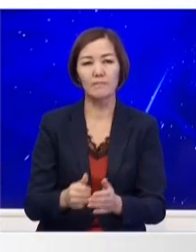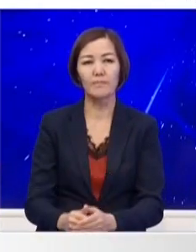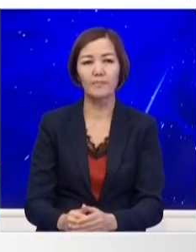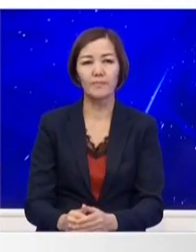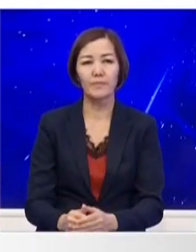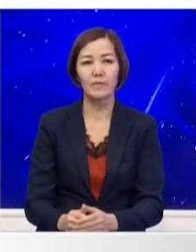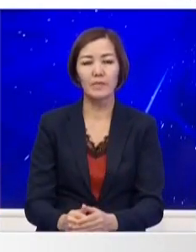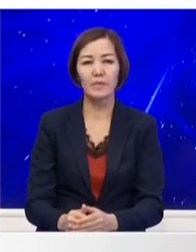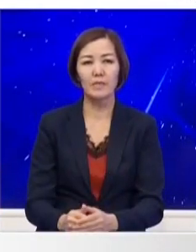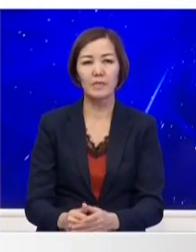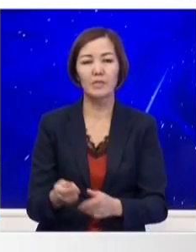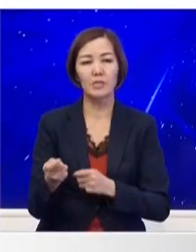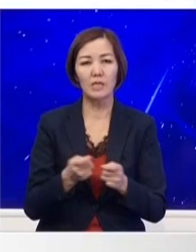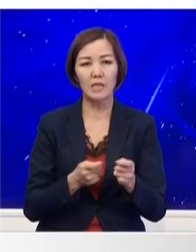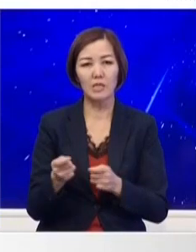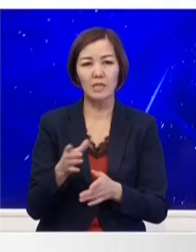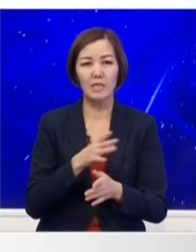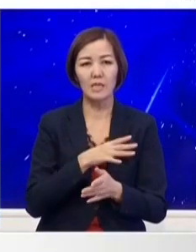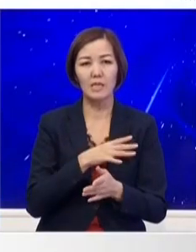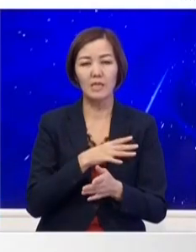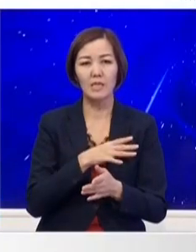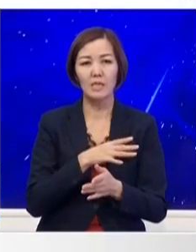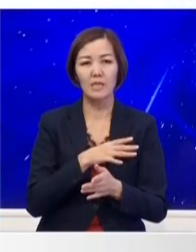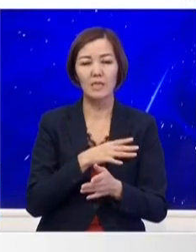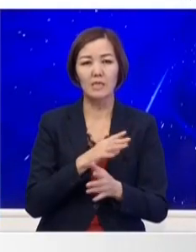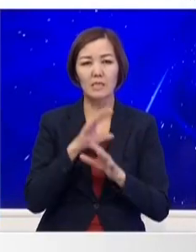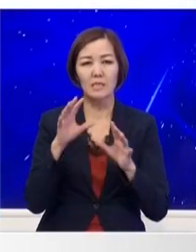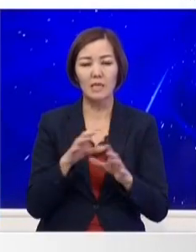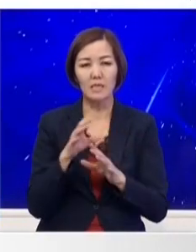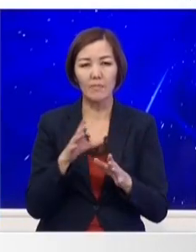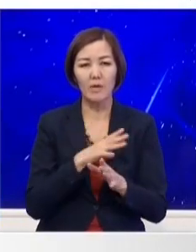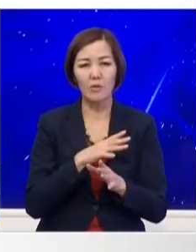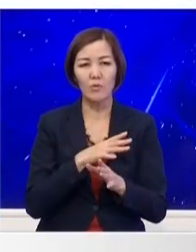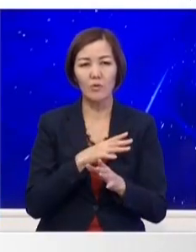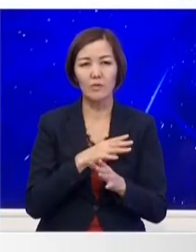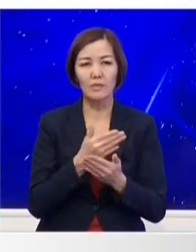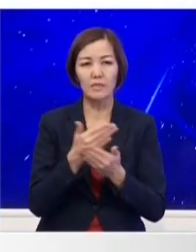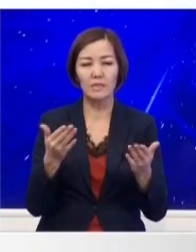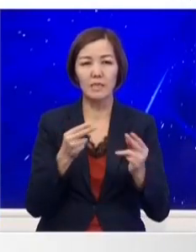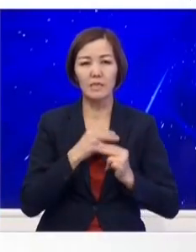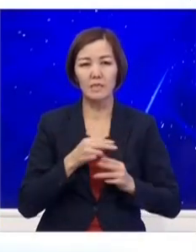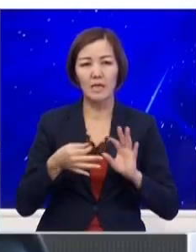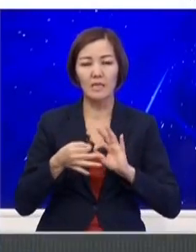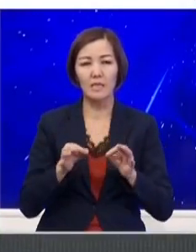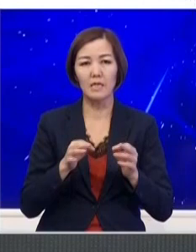аудан жетекші орында алады, және осы позицияны сақтап қалуларымыз керек, өйткені бұл сіздердің тікелей